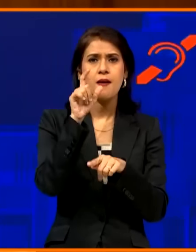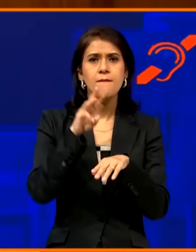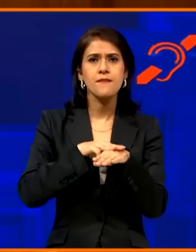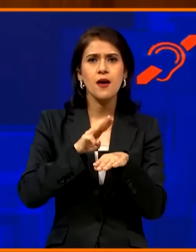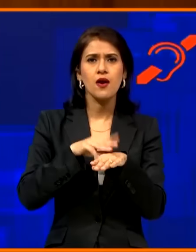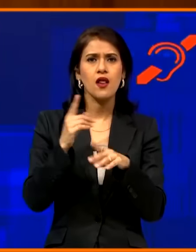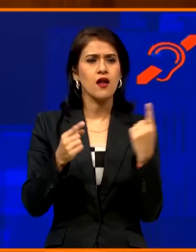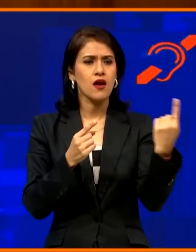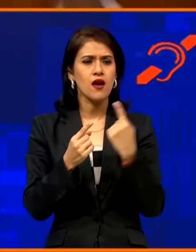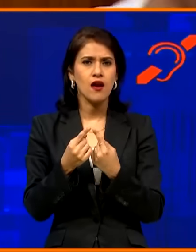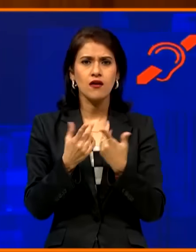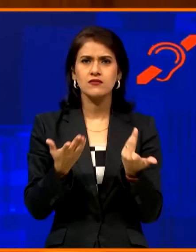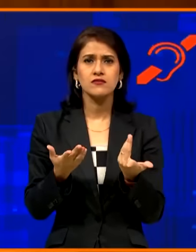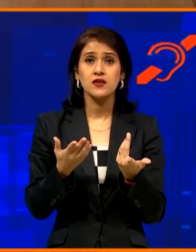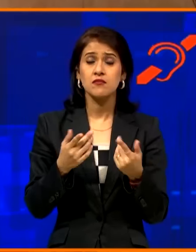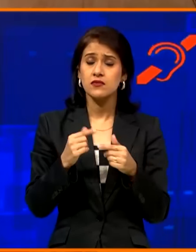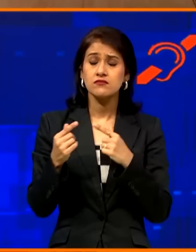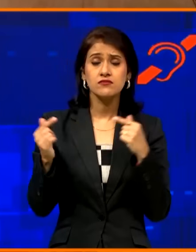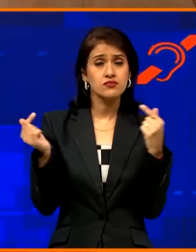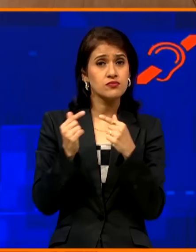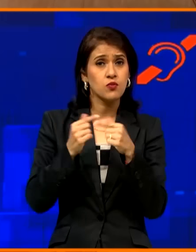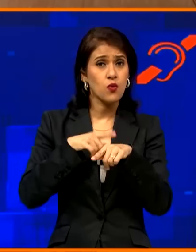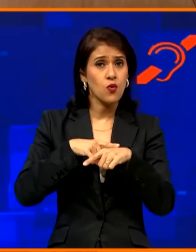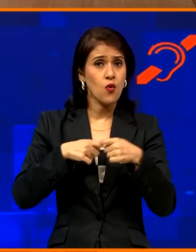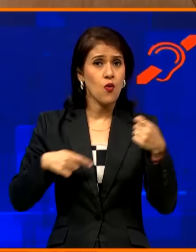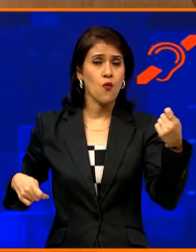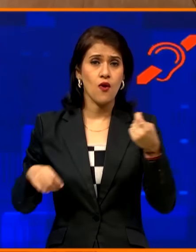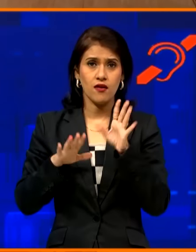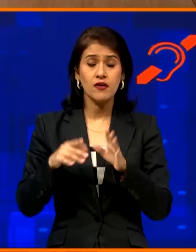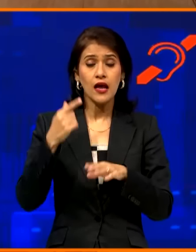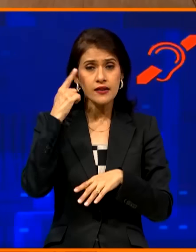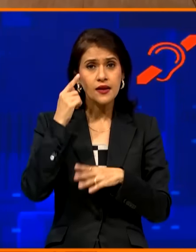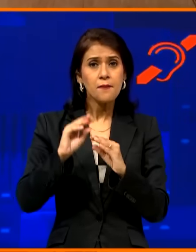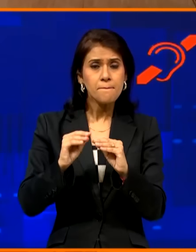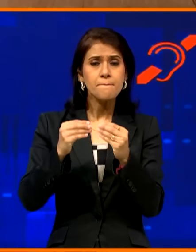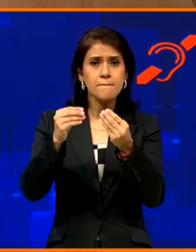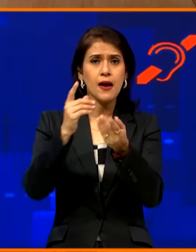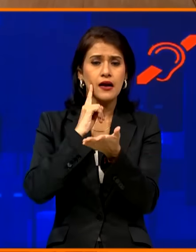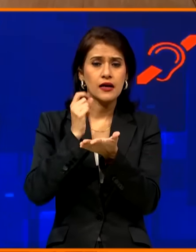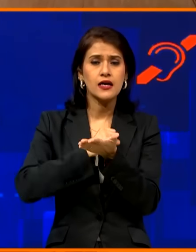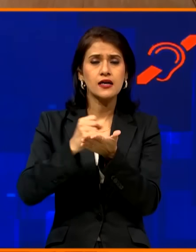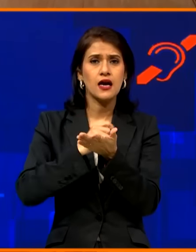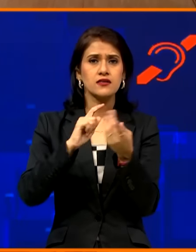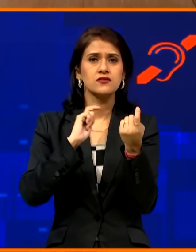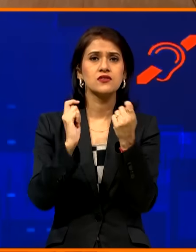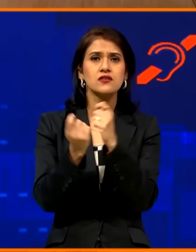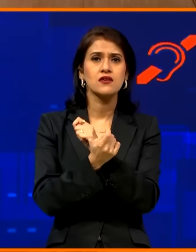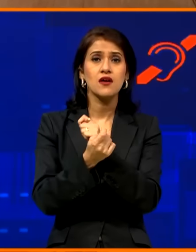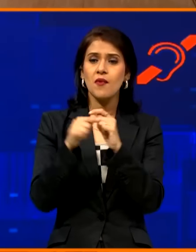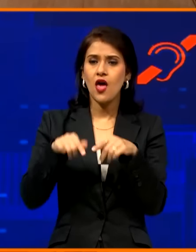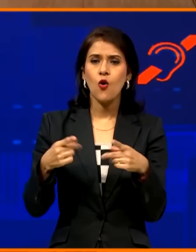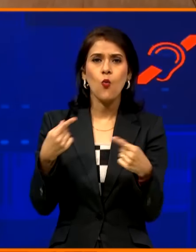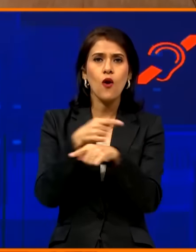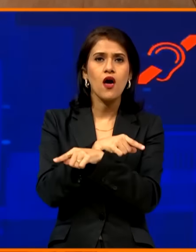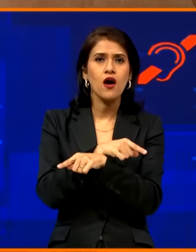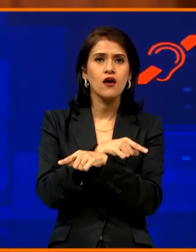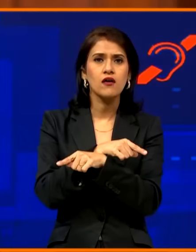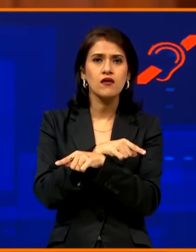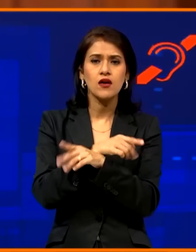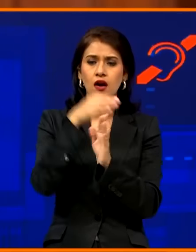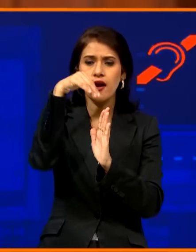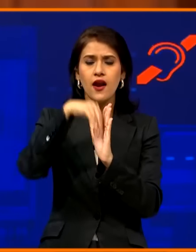आ जाएगा तो ये एक बड़ी लंबी डिबेट है इसको बेहतर करने की जरूरत है लेकिन आप तो बदतर करने प उतरे हुए हैं इसको देखिए